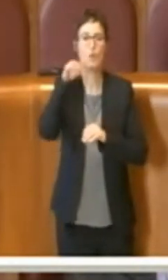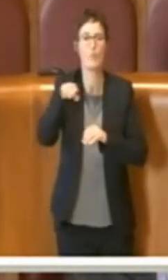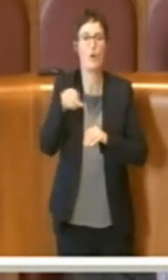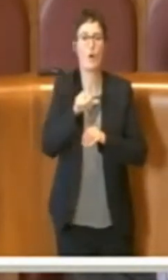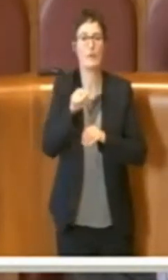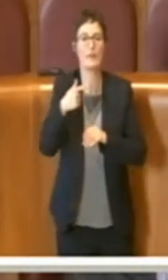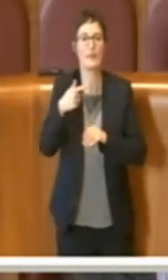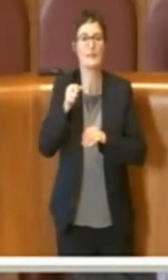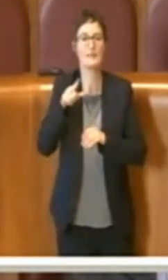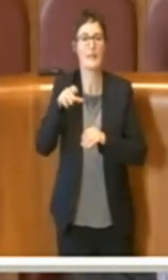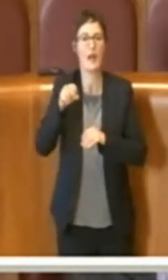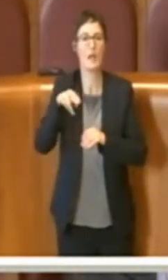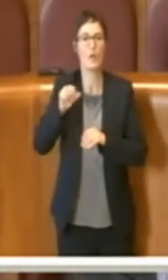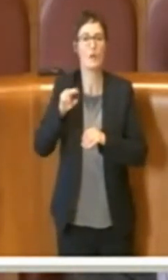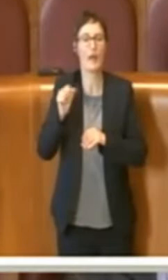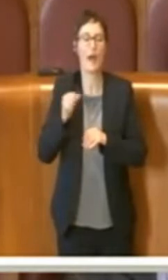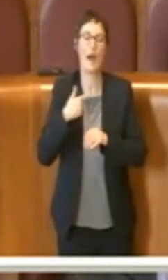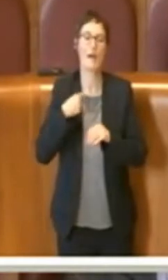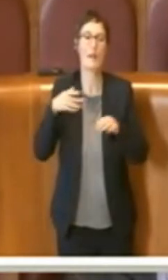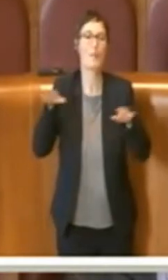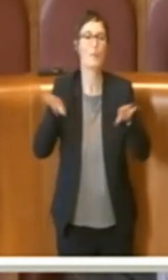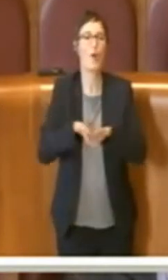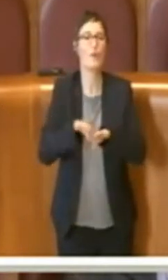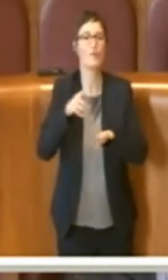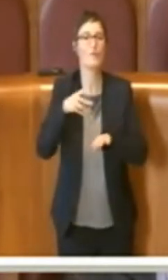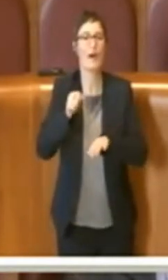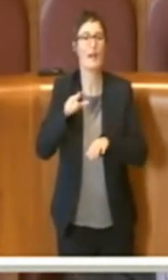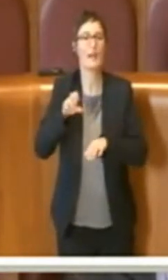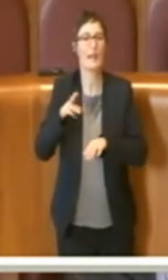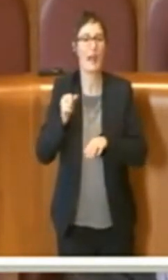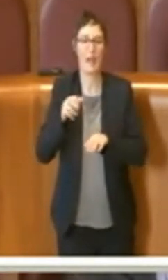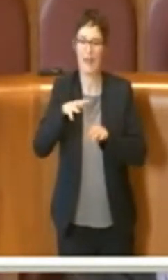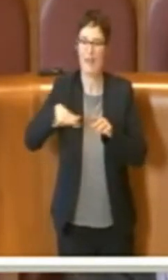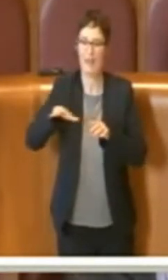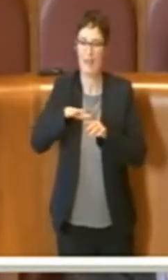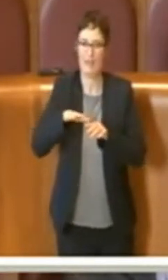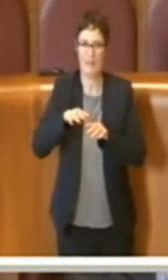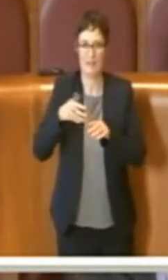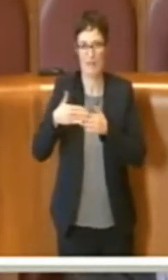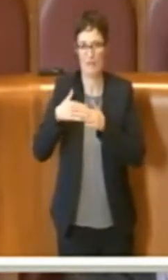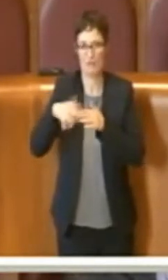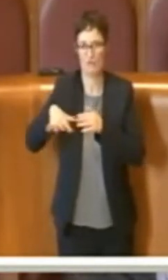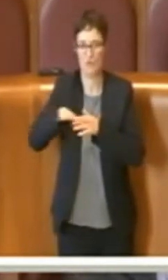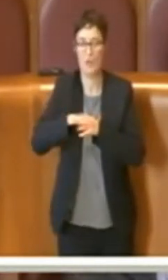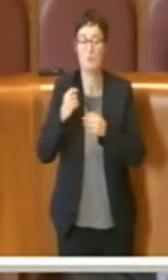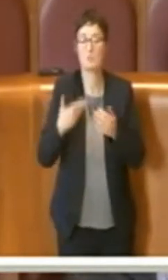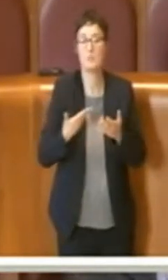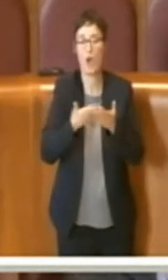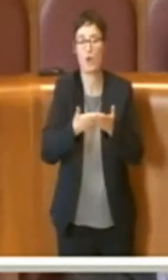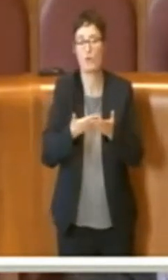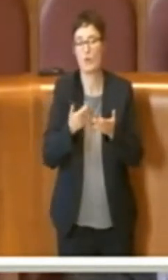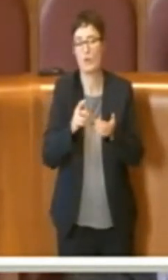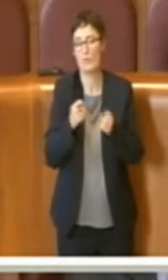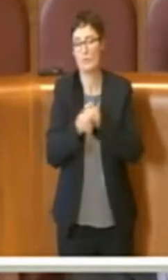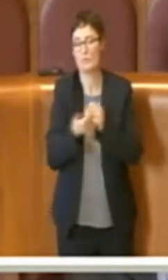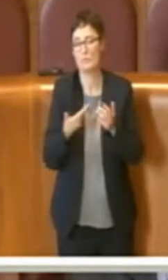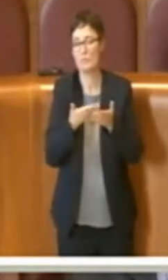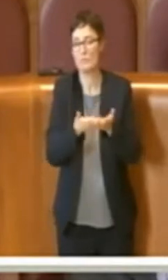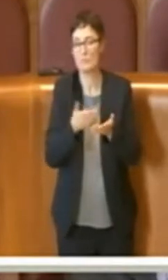nei prestiti della Valle Galeria. Quindi è una mozione molto semplice, chiede appunto l'applicazione